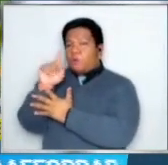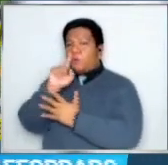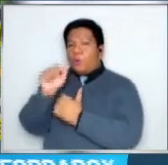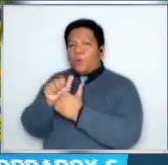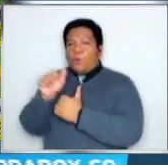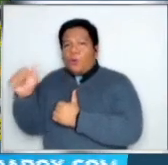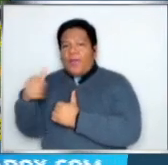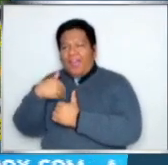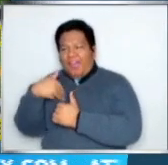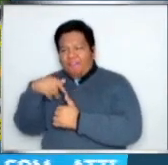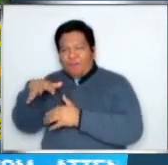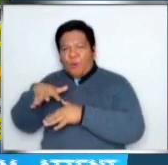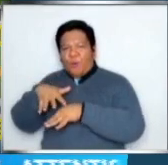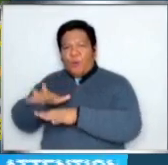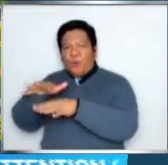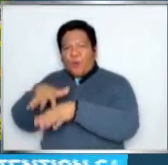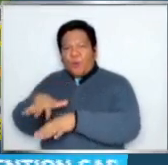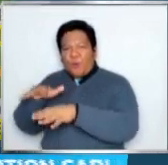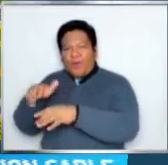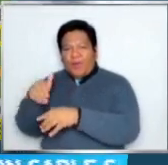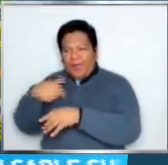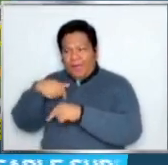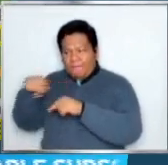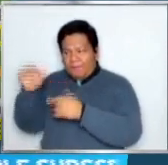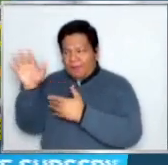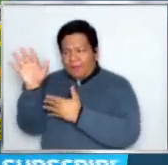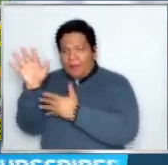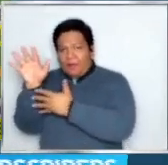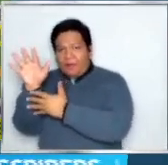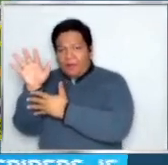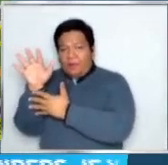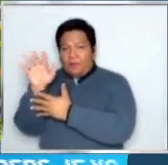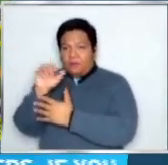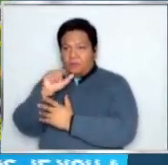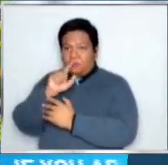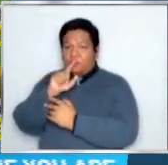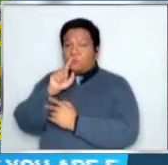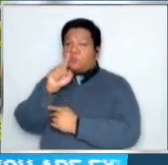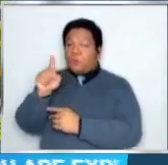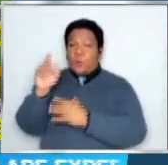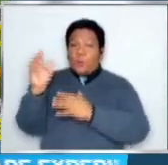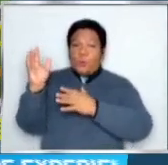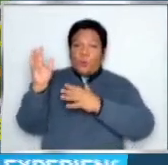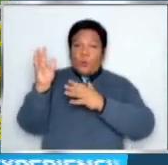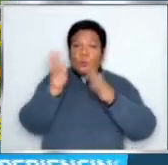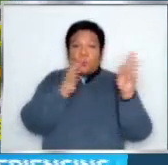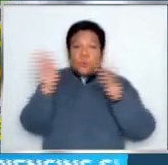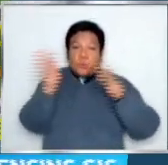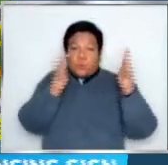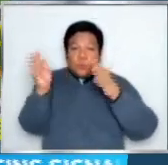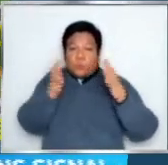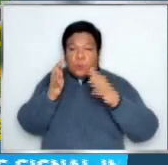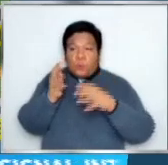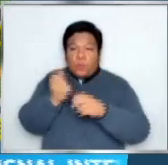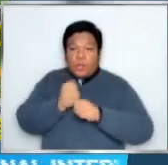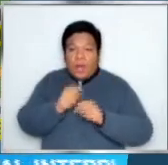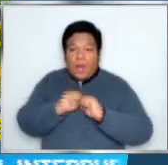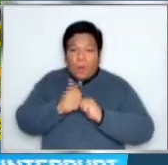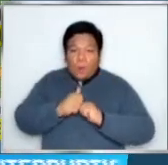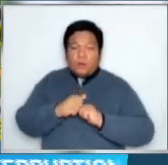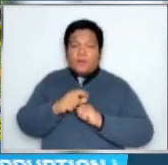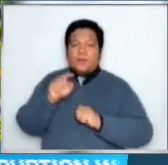na dagat. So, ang bagyo, isa po sa pinagkukuhanan ng enerhiya niyan ay yung mainit na tinatawag nating sea